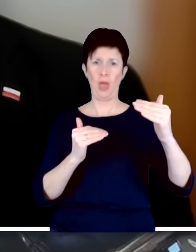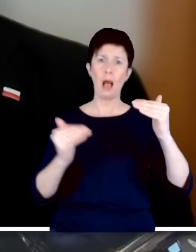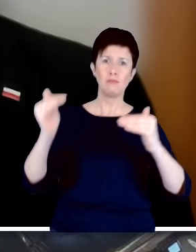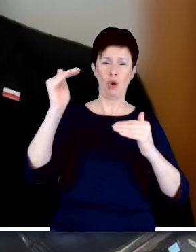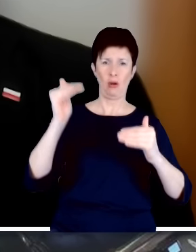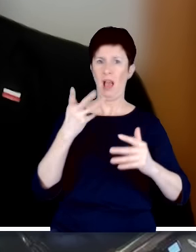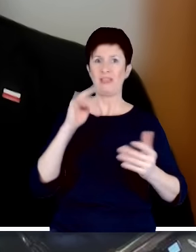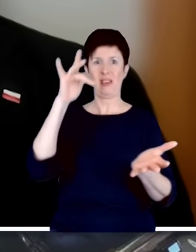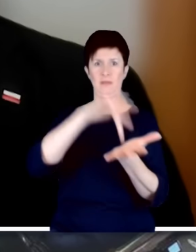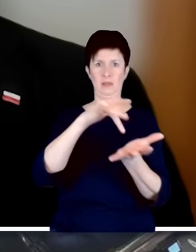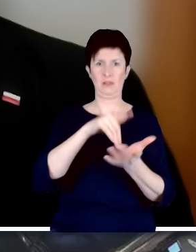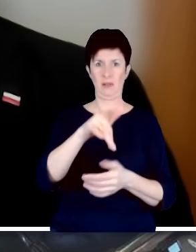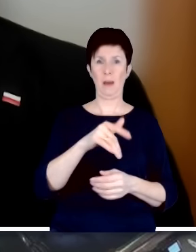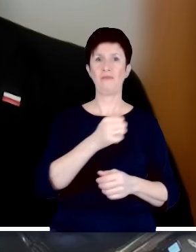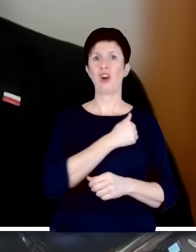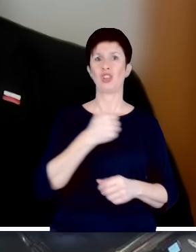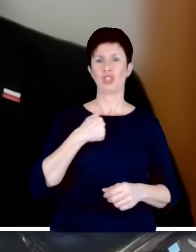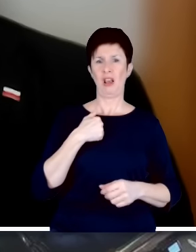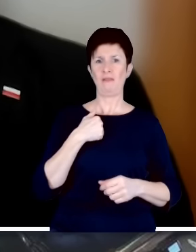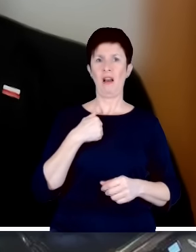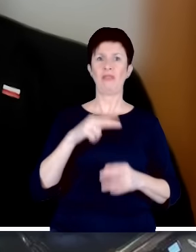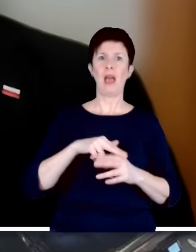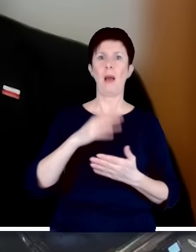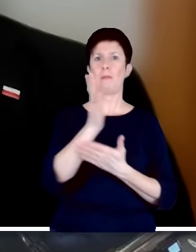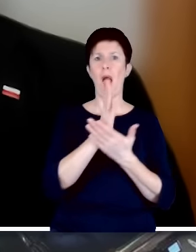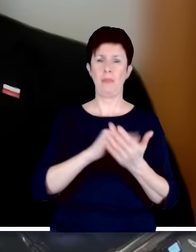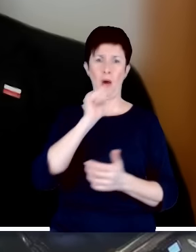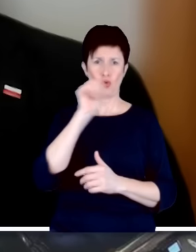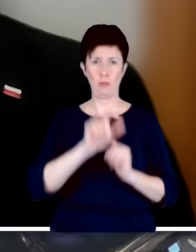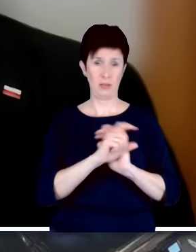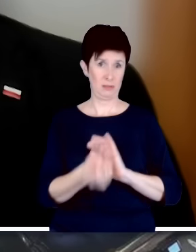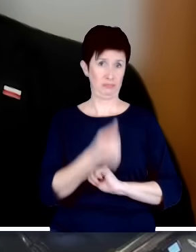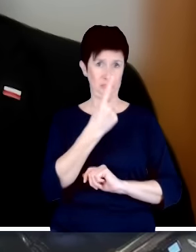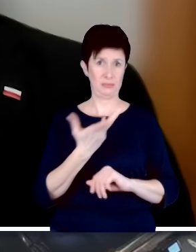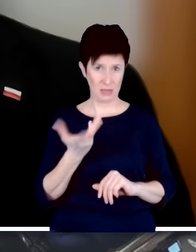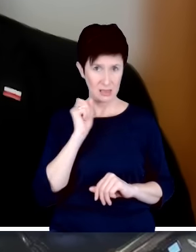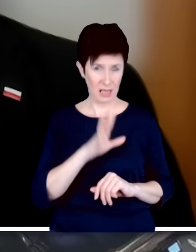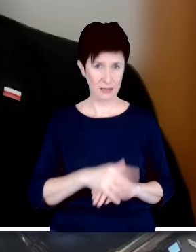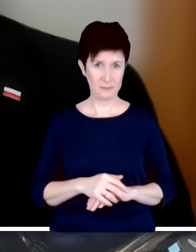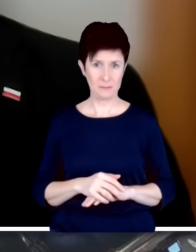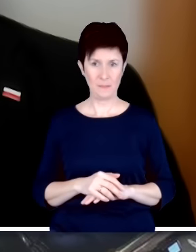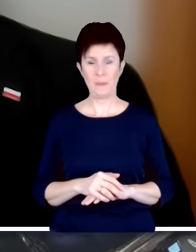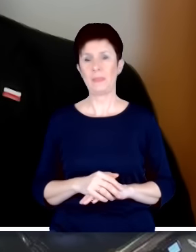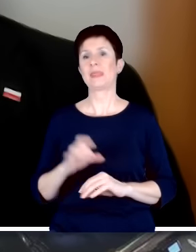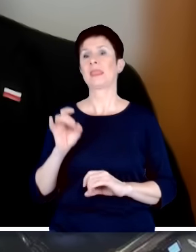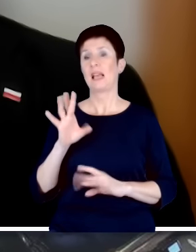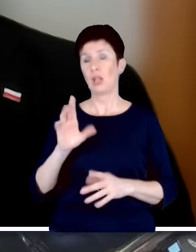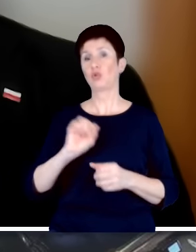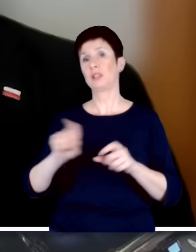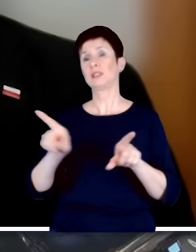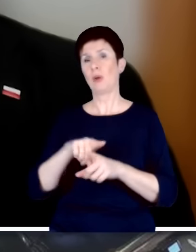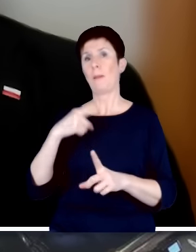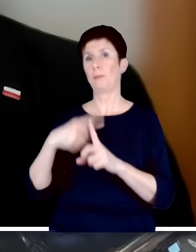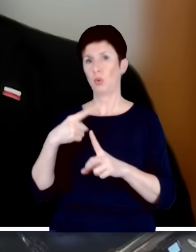Warszawa na mapie Europy jest na pewno fenomenem, jeżeli chodzi o port Chopina. Tak, i oczywiście jest to też zaleta, że to jest dla wielu